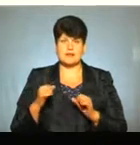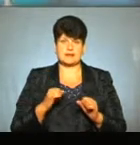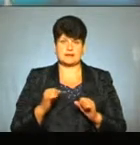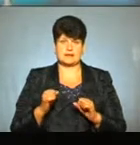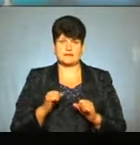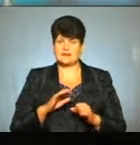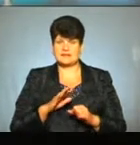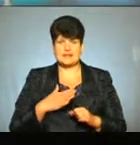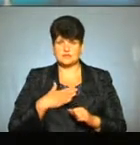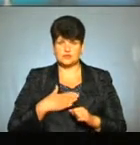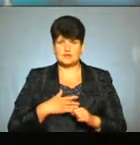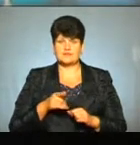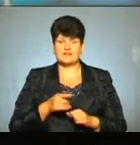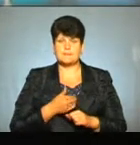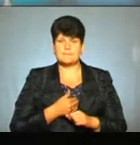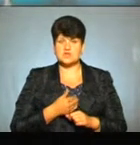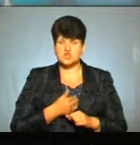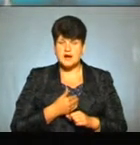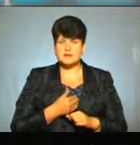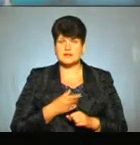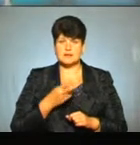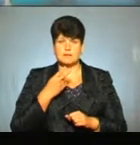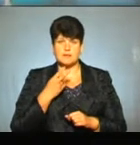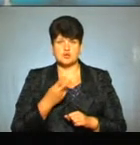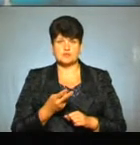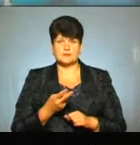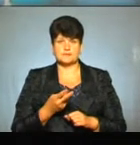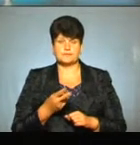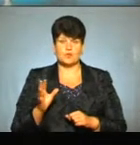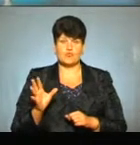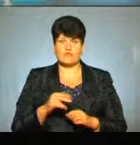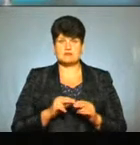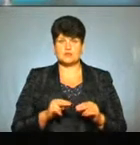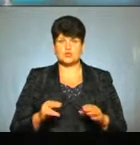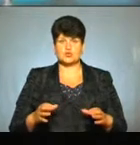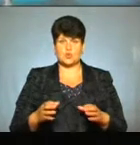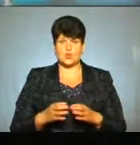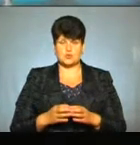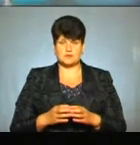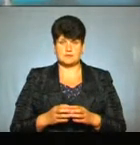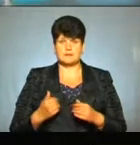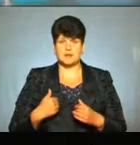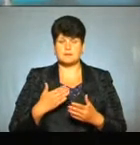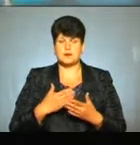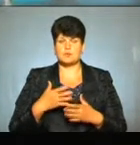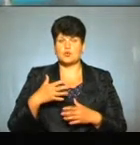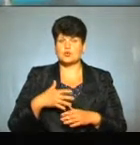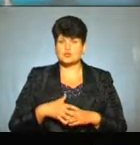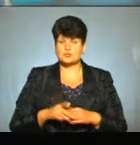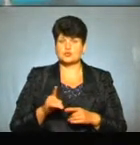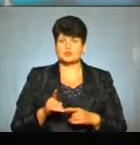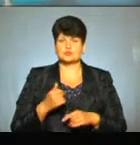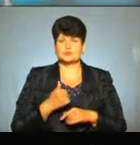керівник не задовільнив тих бажань, які, наприклад, там бачив увесь педагогічний колектив. Адже ми маємо розуміти,